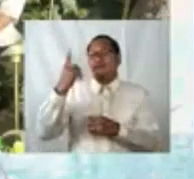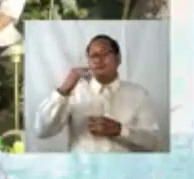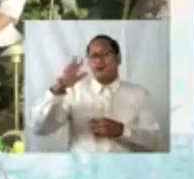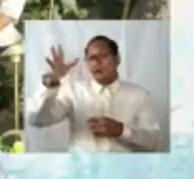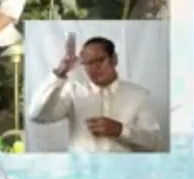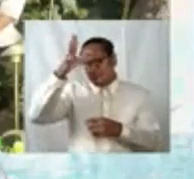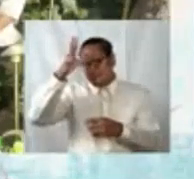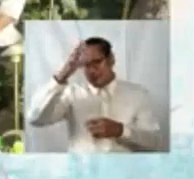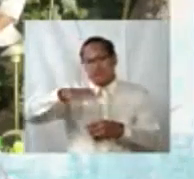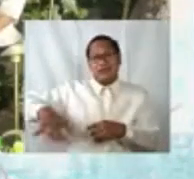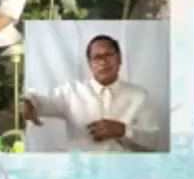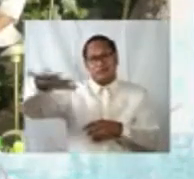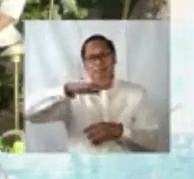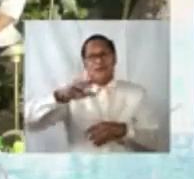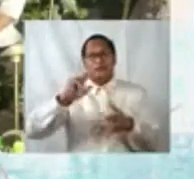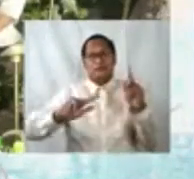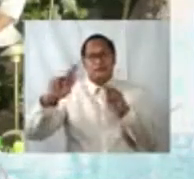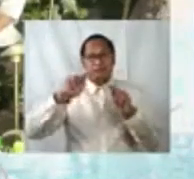no? Ang